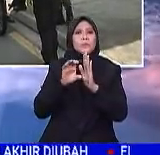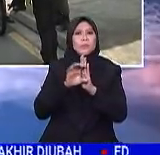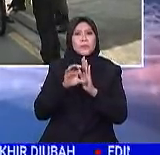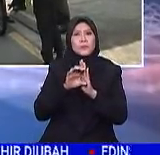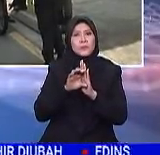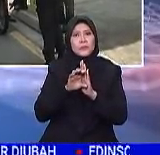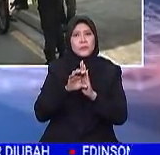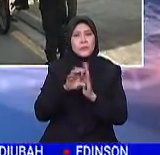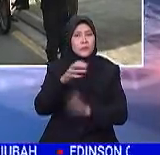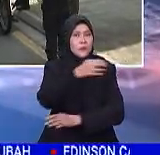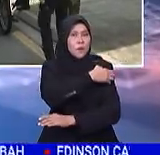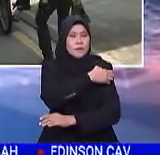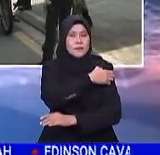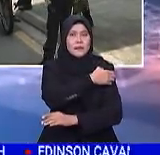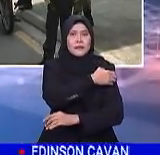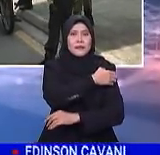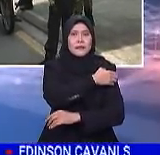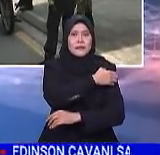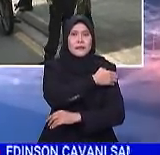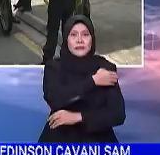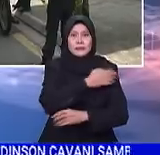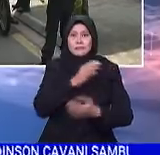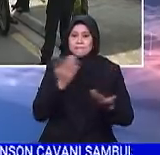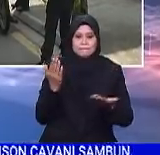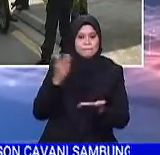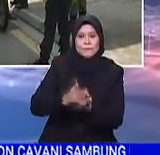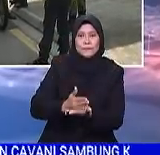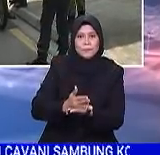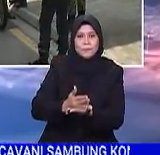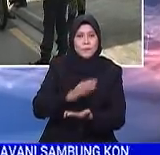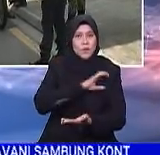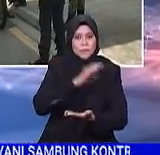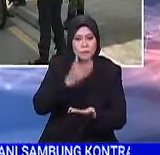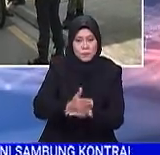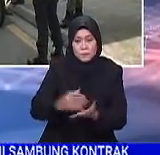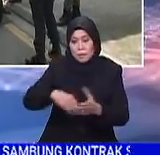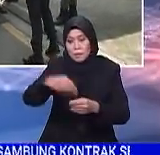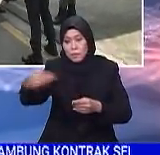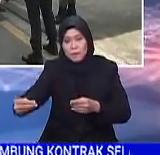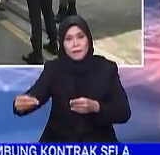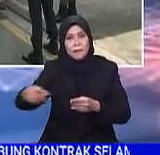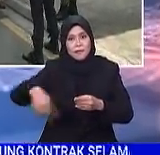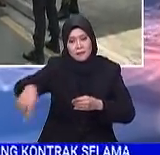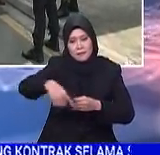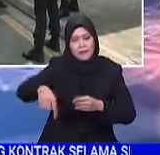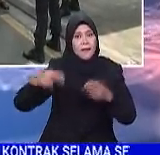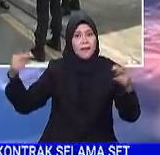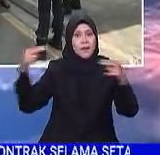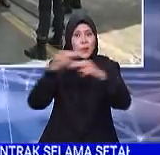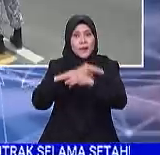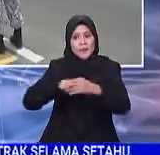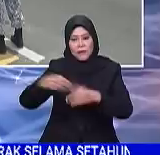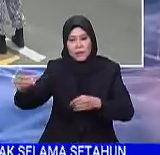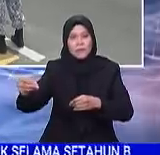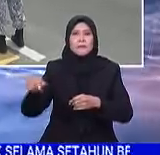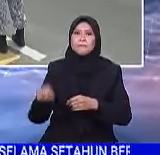pihak berkuasa mendirikan Sekatan Jalan Raya di susu keluar lebuh raya, maka orang